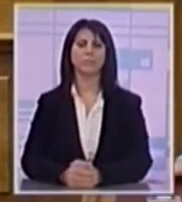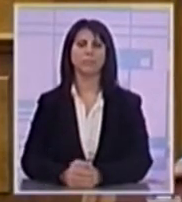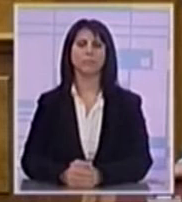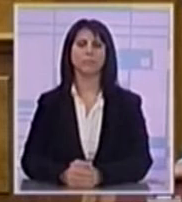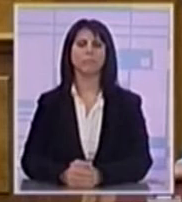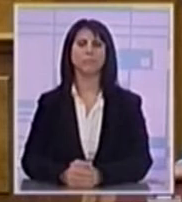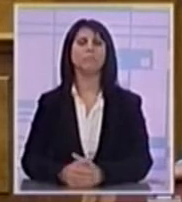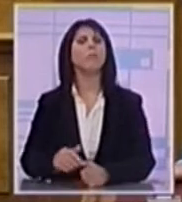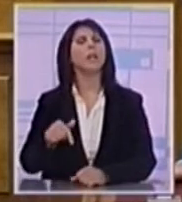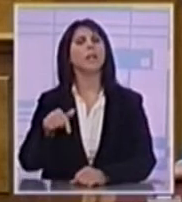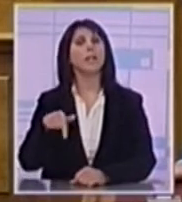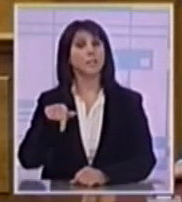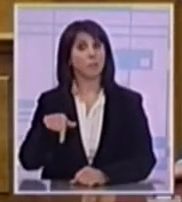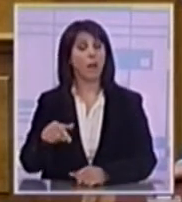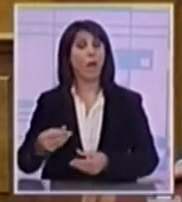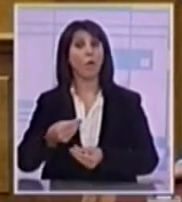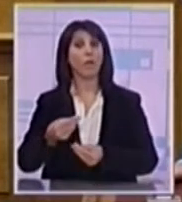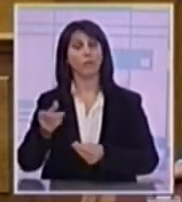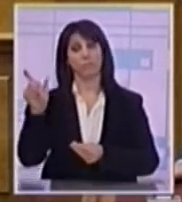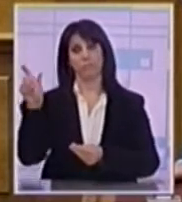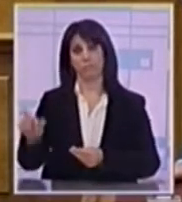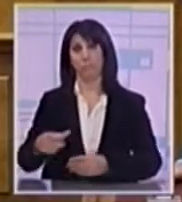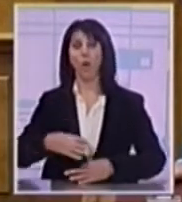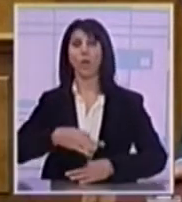Δώσατε σήμερα, κύριε Παπανδρέου